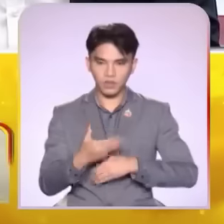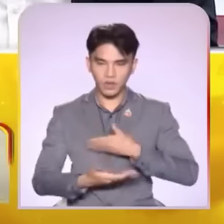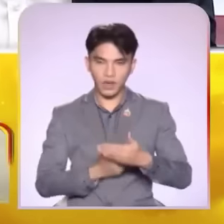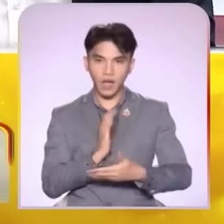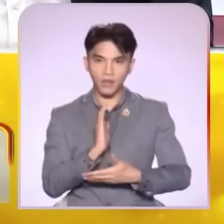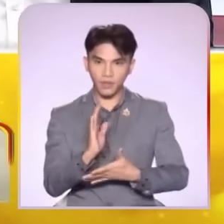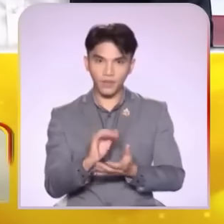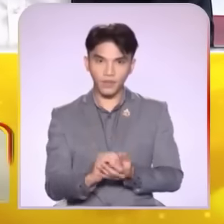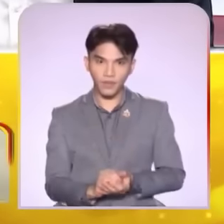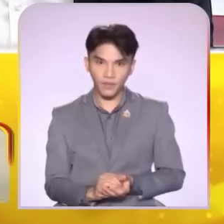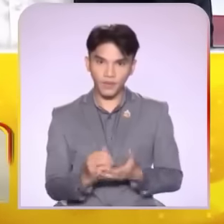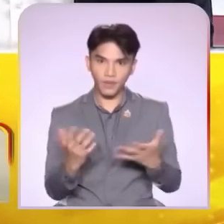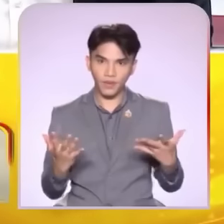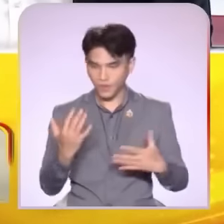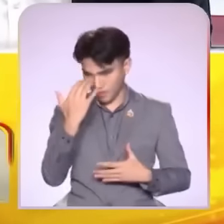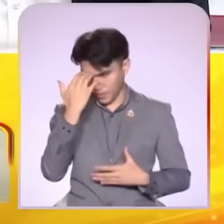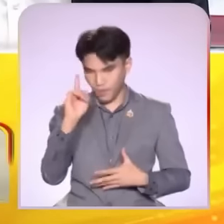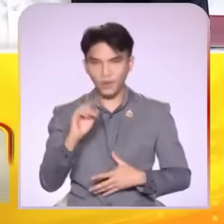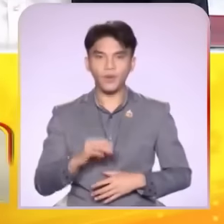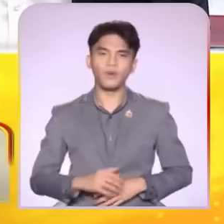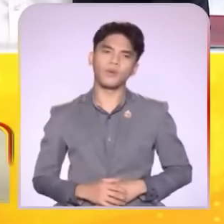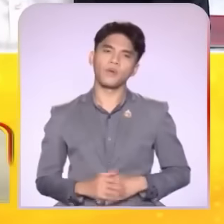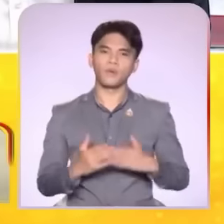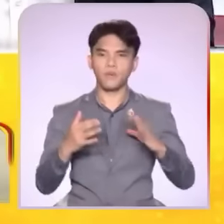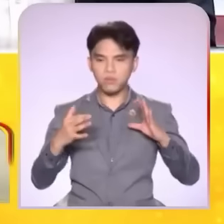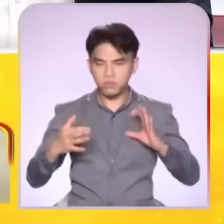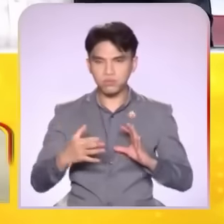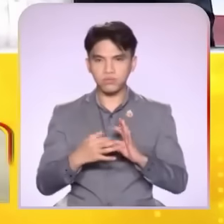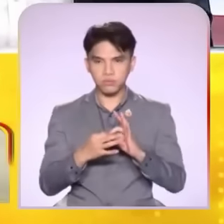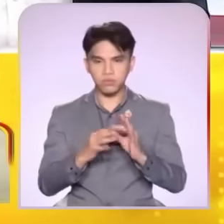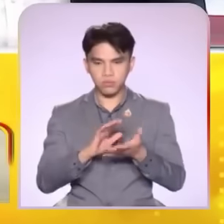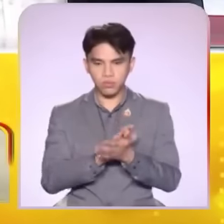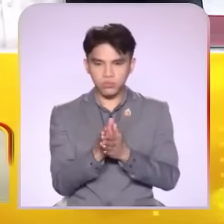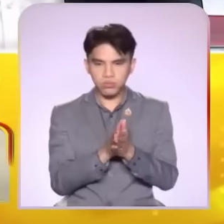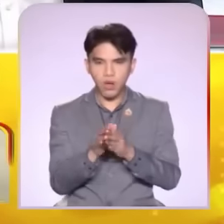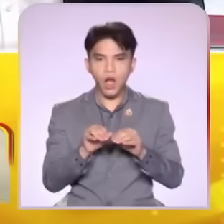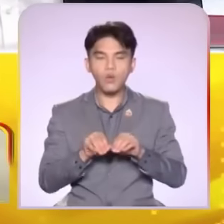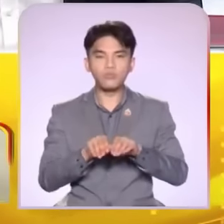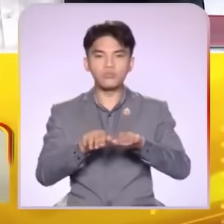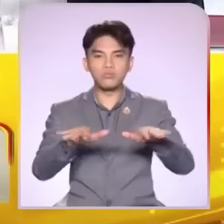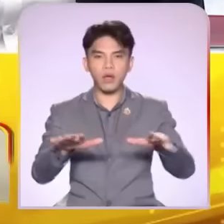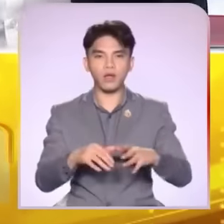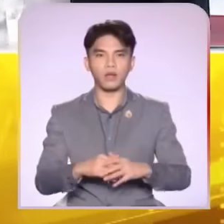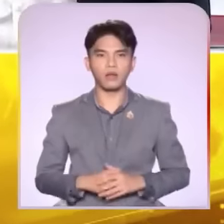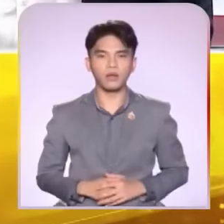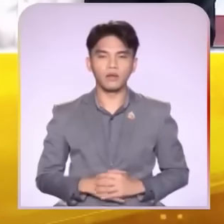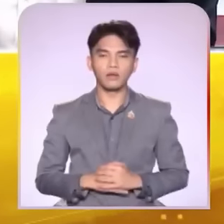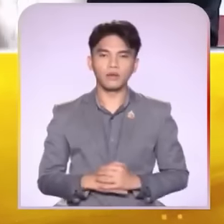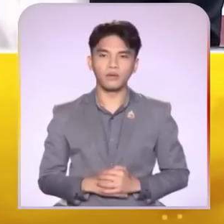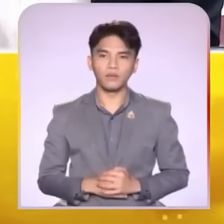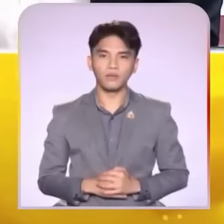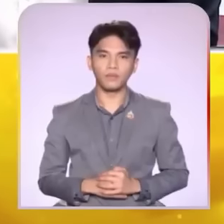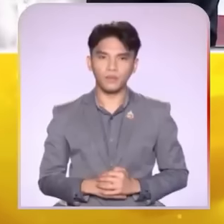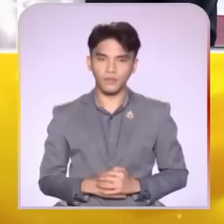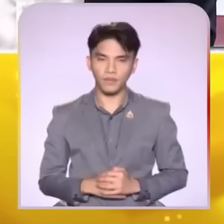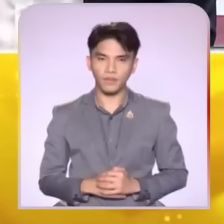ายตรงหรือยังไงเพราะมีการพูดถึงว่าเอ๊ะมันเกี่ยวข้องกับเรื่องของแชร์ลูกโซ่หรือเปล่าหรือเป็นแชร์ลูกโซ่กลายพันธุ์หรือเปล่าที่อ